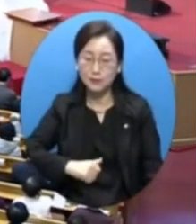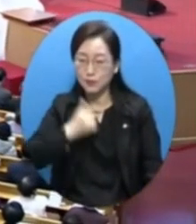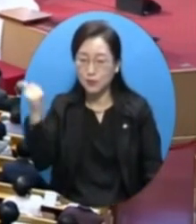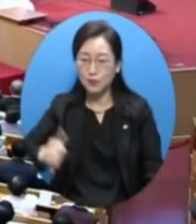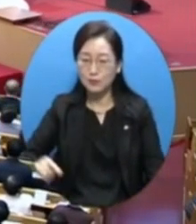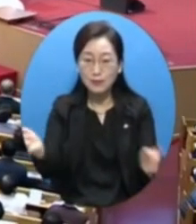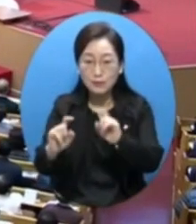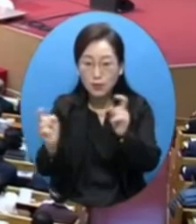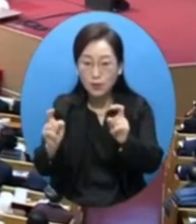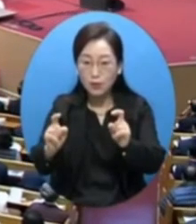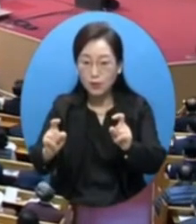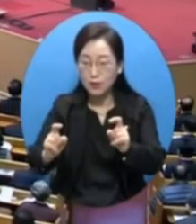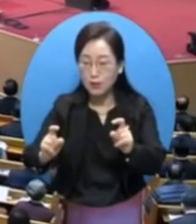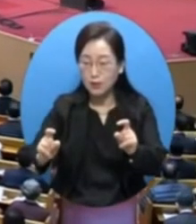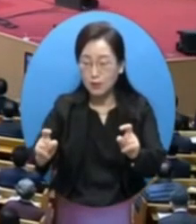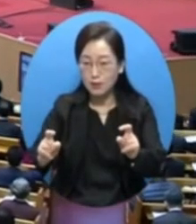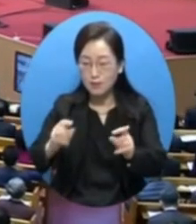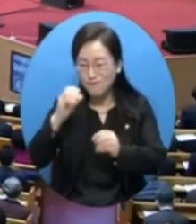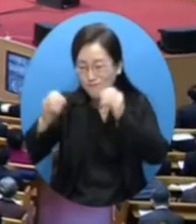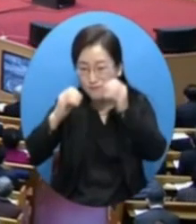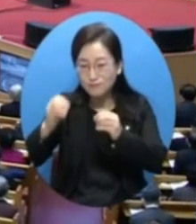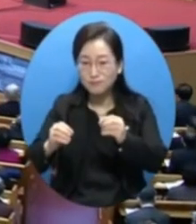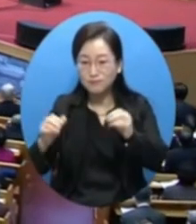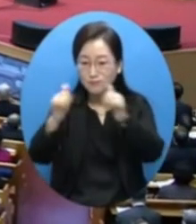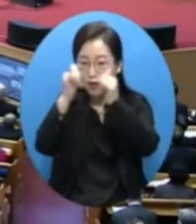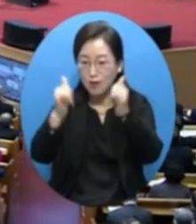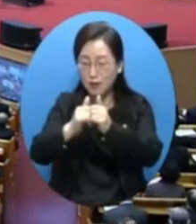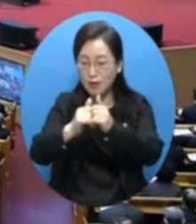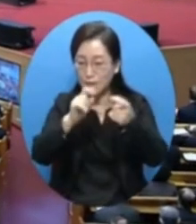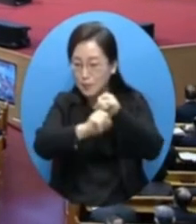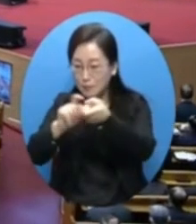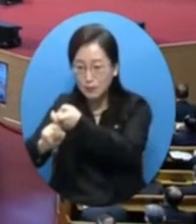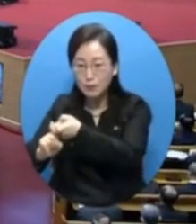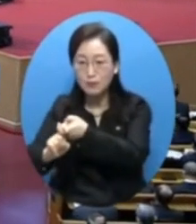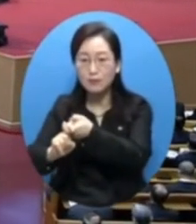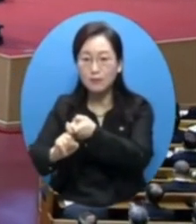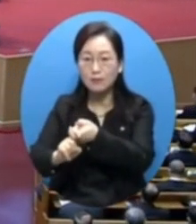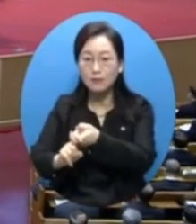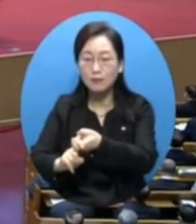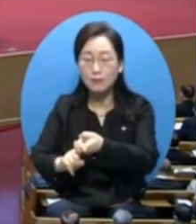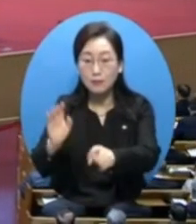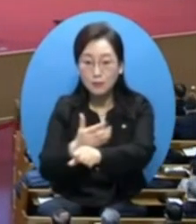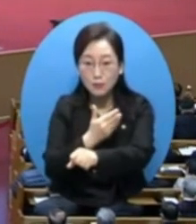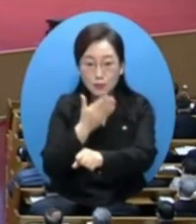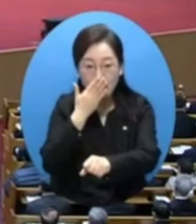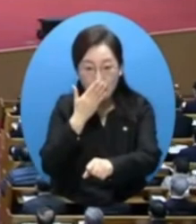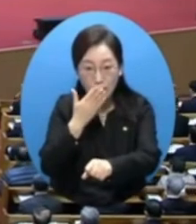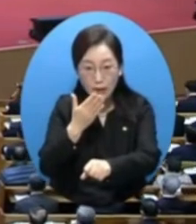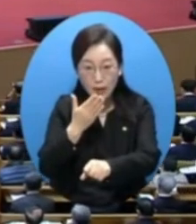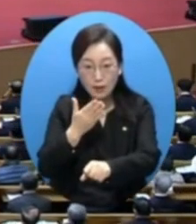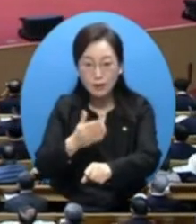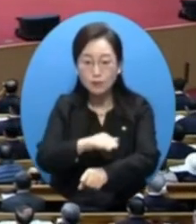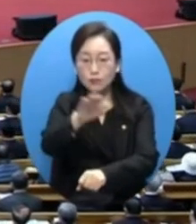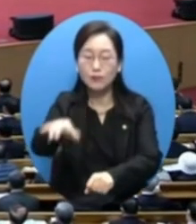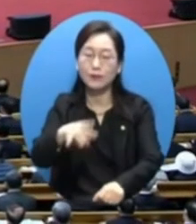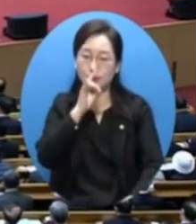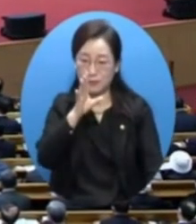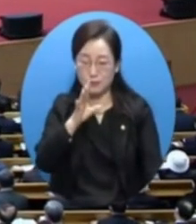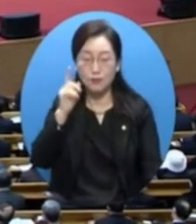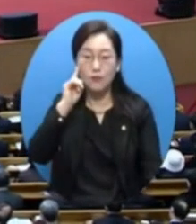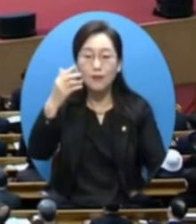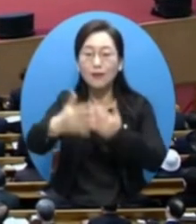다투고 분쟁을 일으키고 사회를 갈라놓고 편갈에게라고 그러한 젊은 사람입니까 우리는 그렇게 되면 안 됩니다 왜